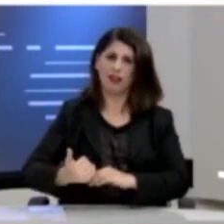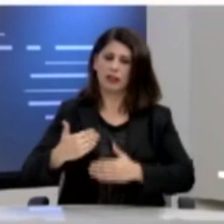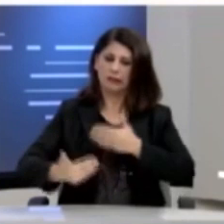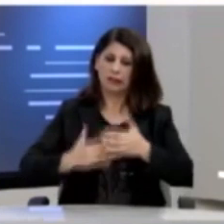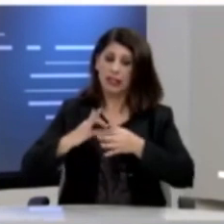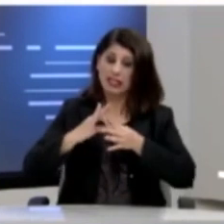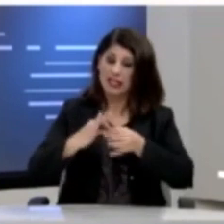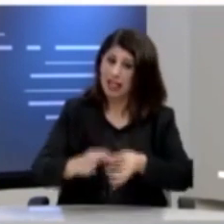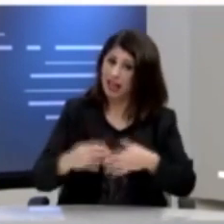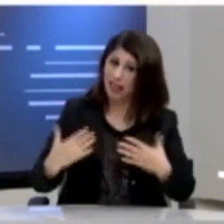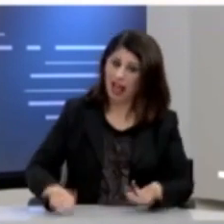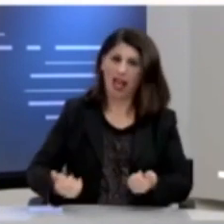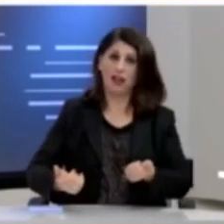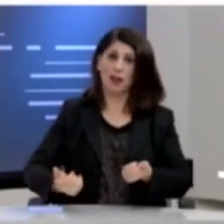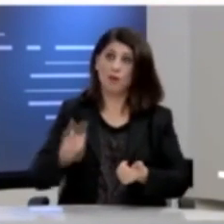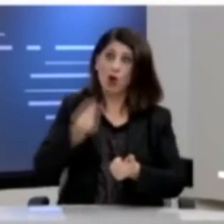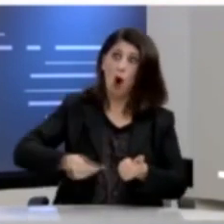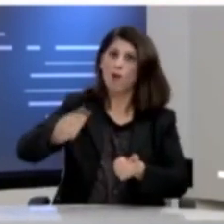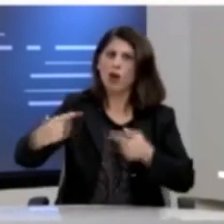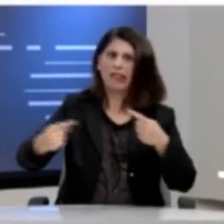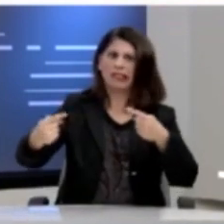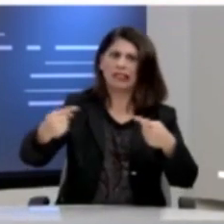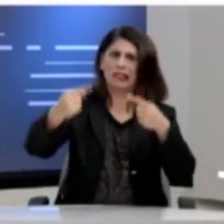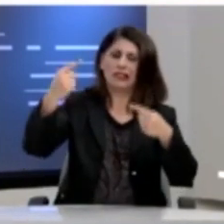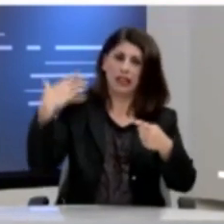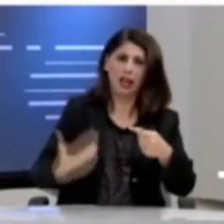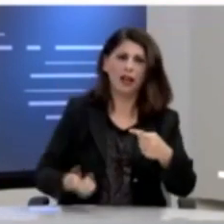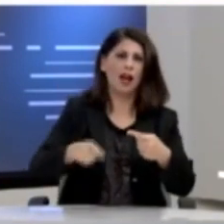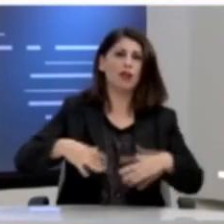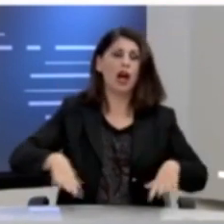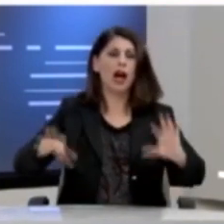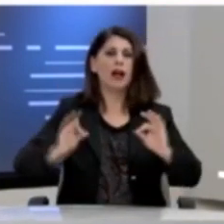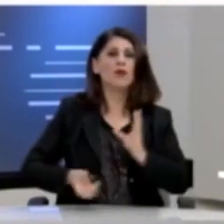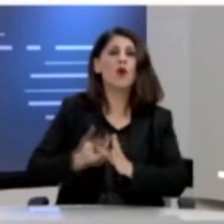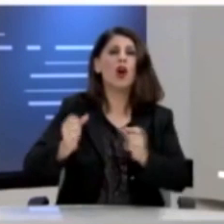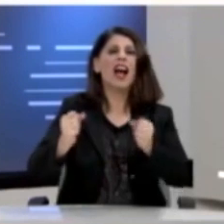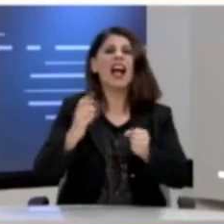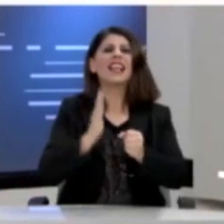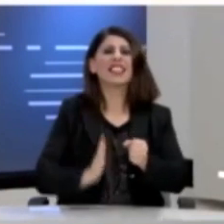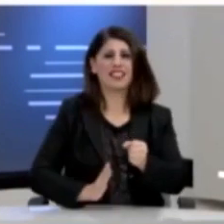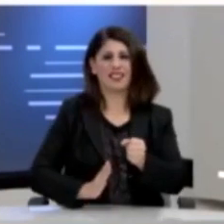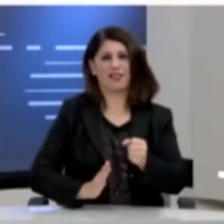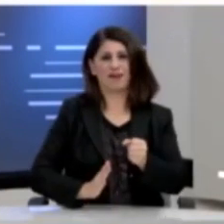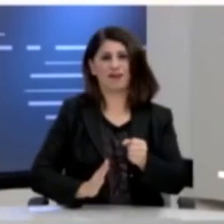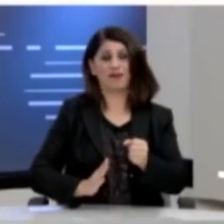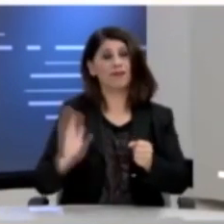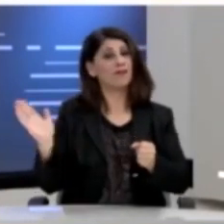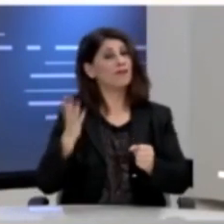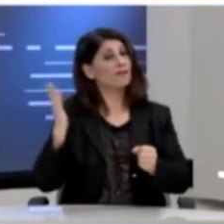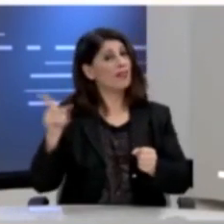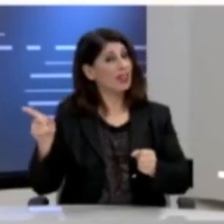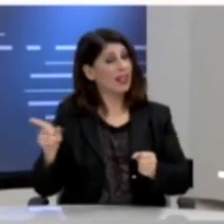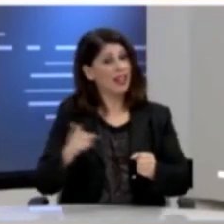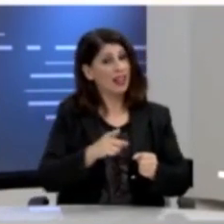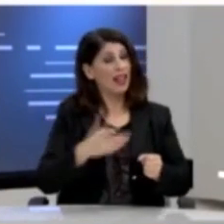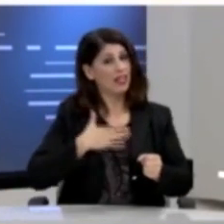κλιμάκωση, λειτουργούν σωρευτικά και αποτελούν εφαλτήριο για νέες κρίσεις. Όσο και αν προσπαθούν να